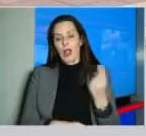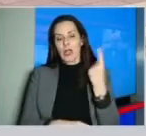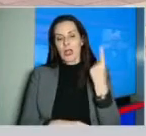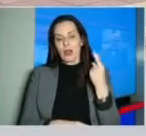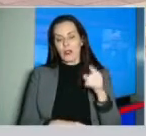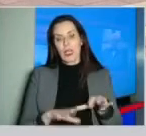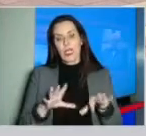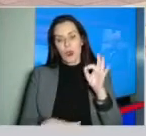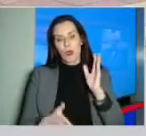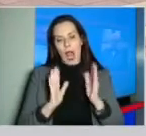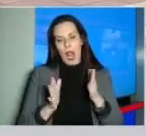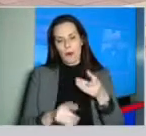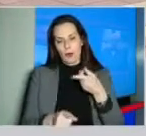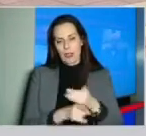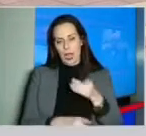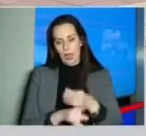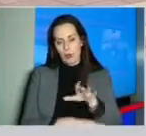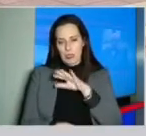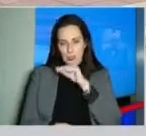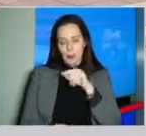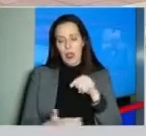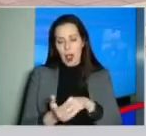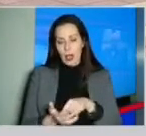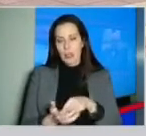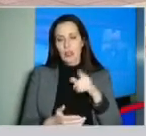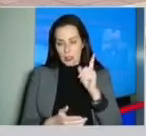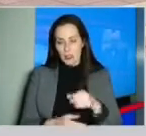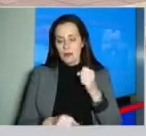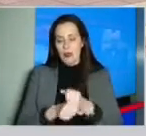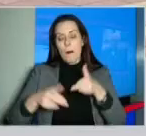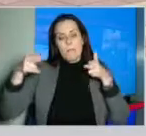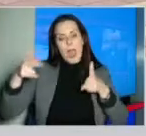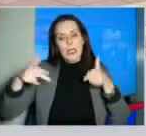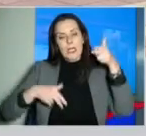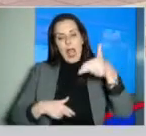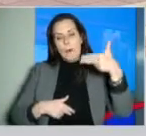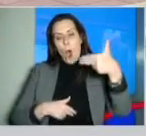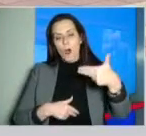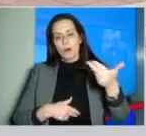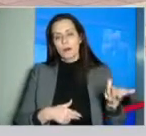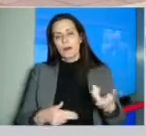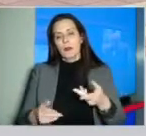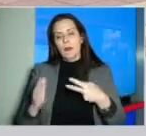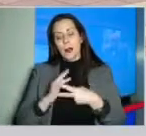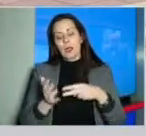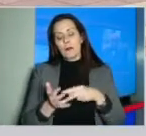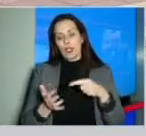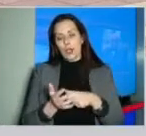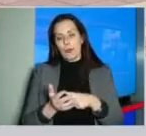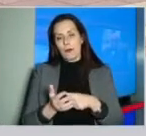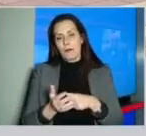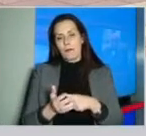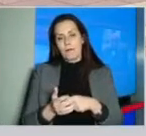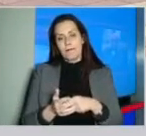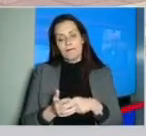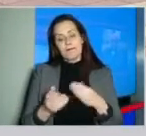שבה גילו את ה... את ההתעללות בזקנים, ולכן צריך להכניס מצלמות באמת בחדרים כדי לשמש